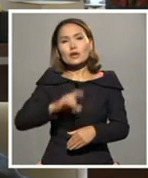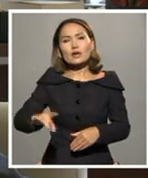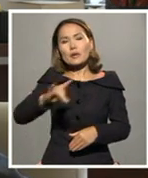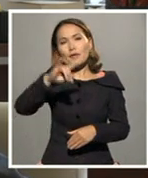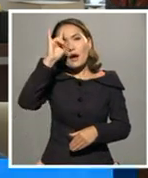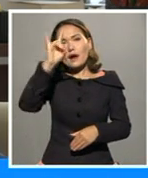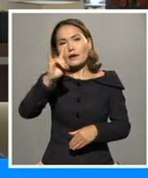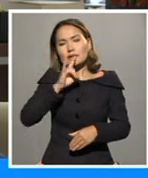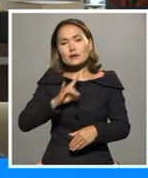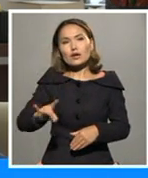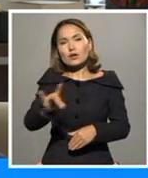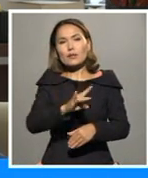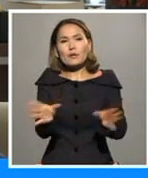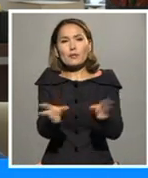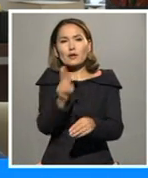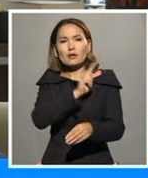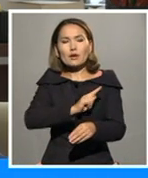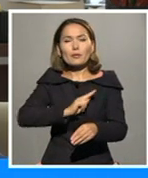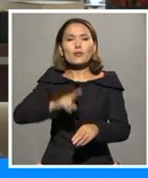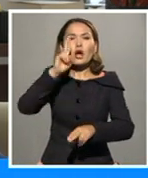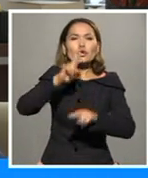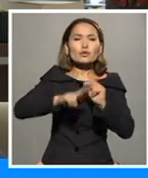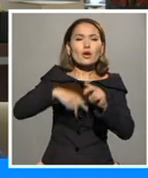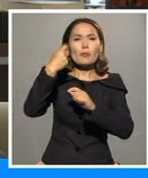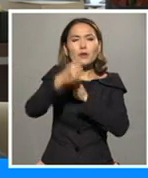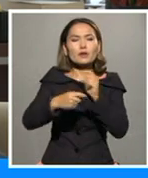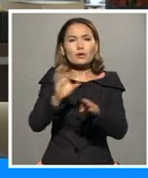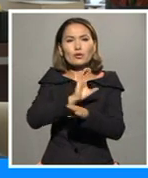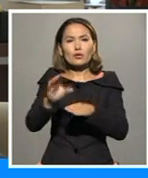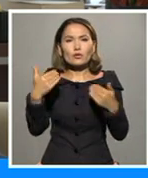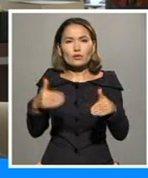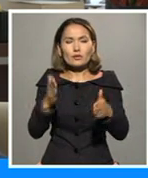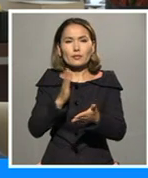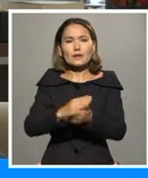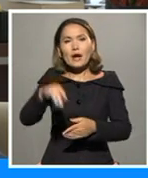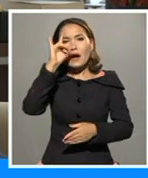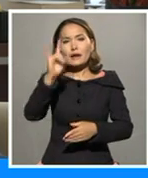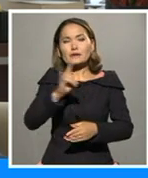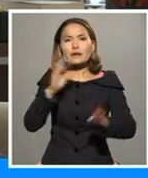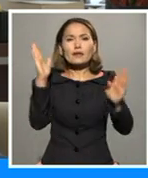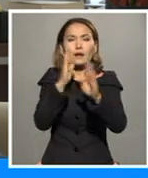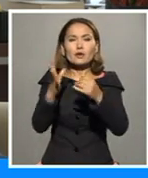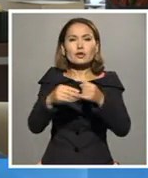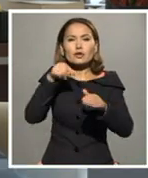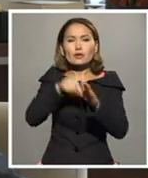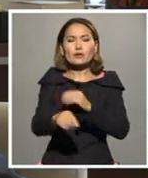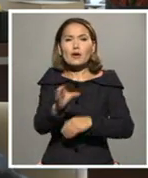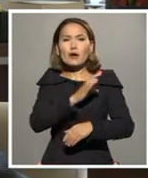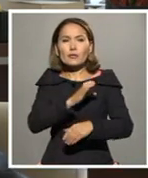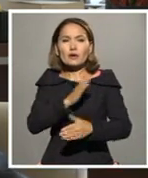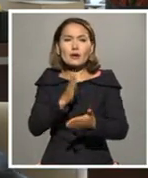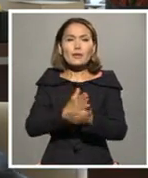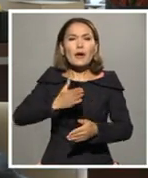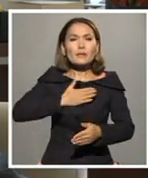құрылыс саласында қарқынды жұмыс істеп жатыр. Еркін сауда аймағынан кейін өндіріске бет бұрлап. Қазақстан табиғи байлықтарға тұнып тұр. Сондықтан бұл байлықтарды